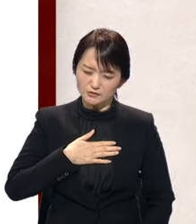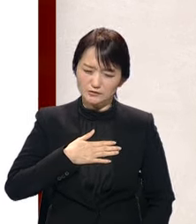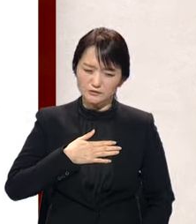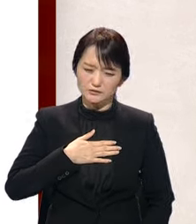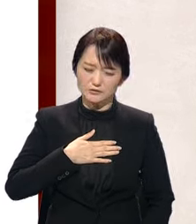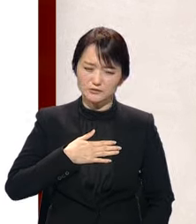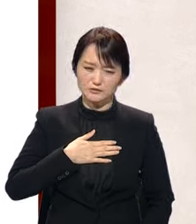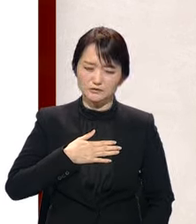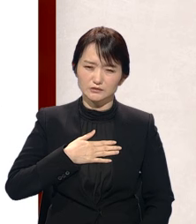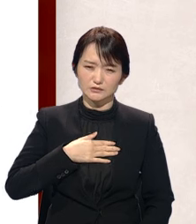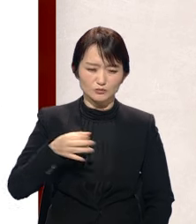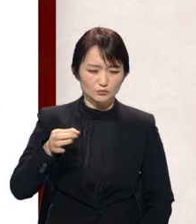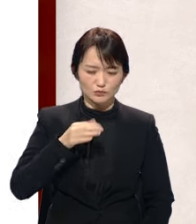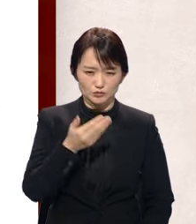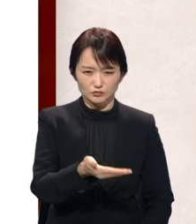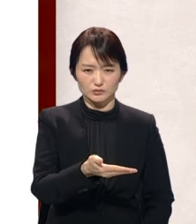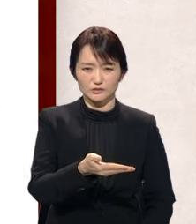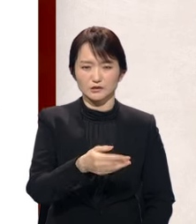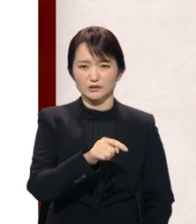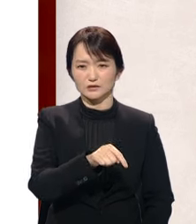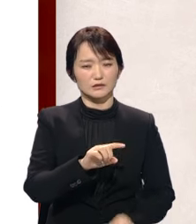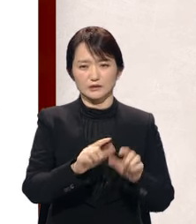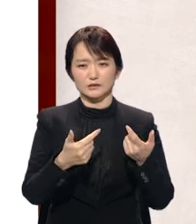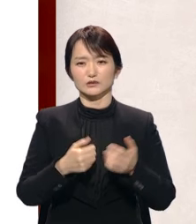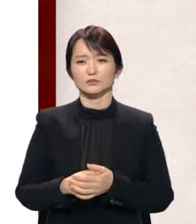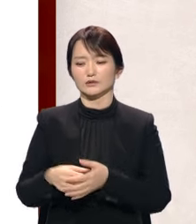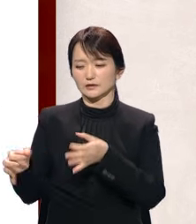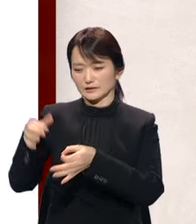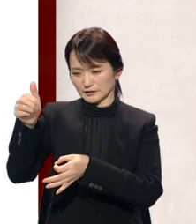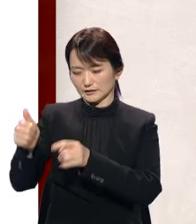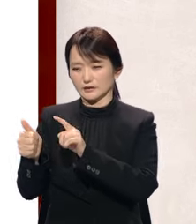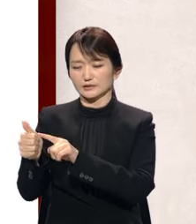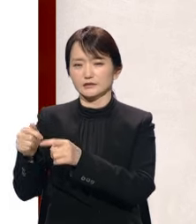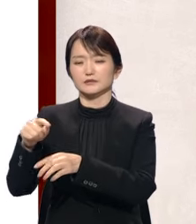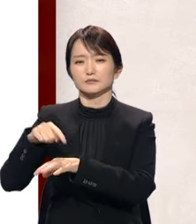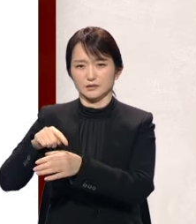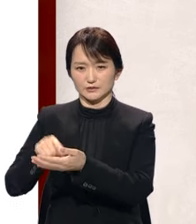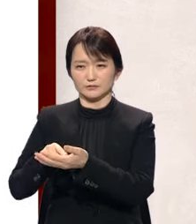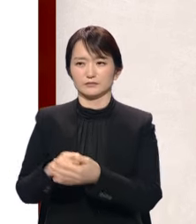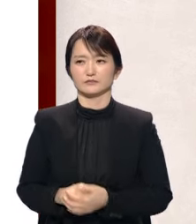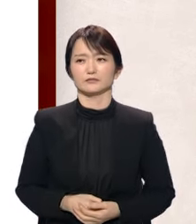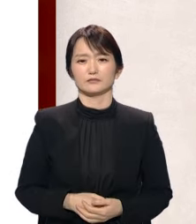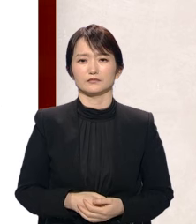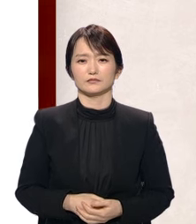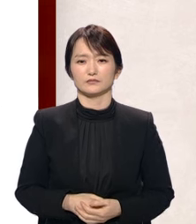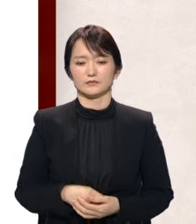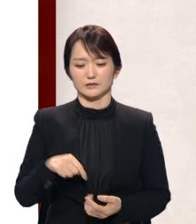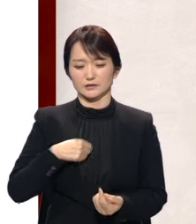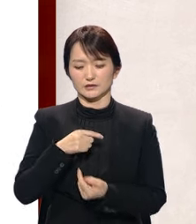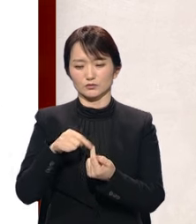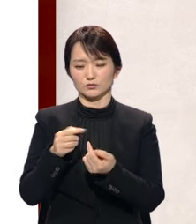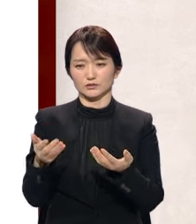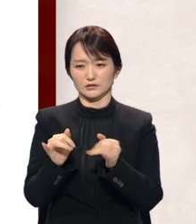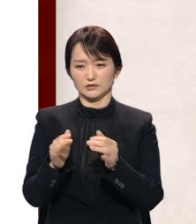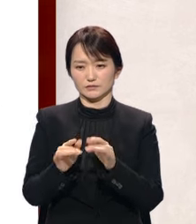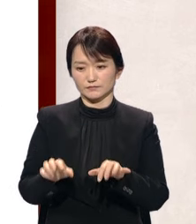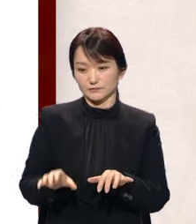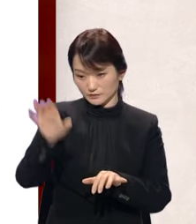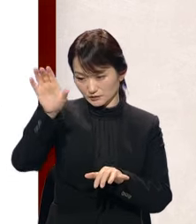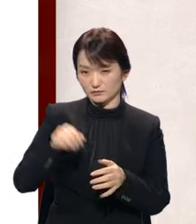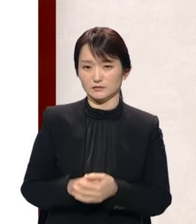그거는 사장님 마음이죠. 그러니까 지금 저기 자영업자들이 아프니까 사장이다 이 게시판에 올라온 내용들을 봐도 이자를 쳐서